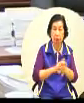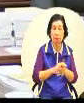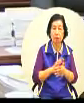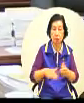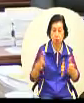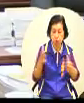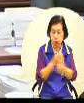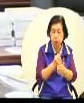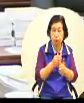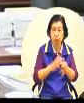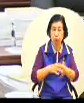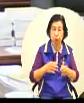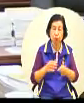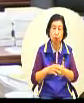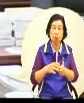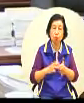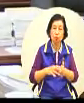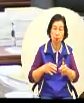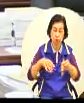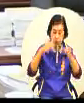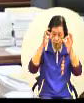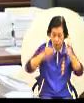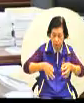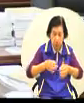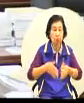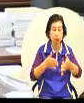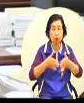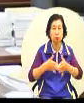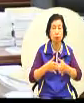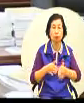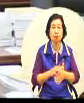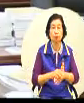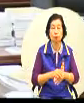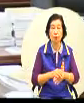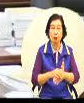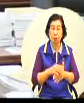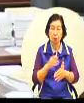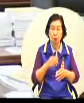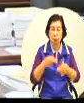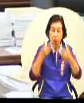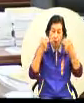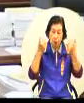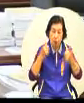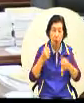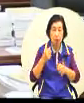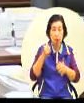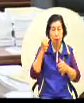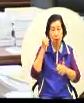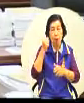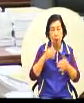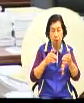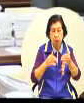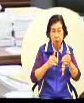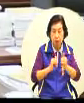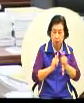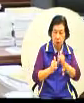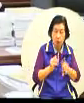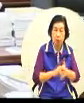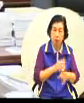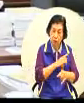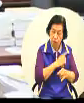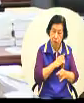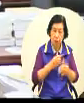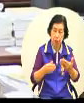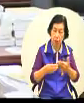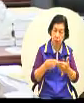之外呢，原住民本身也要提升自己创业的想法。